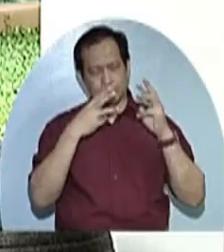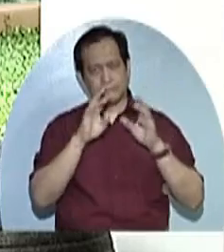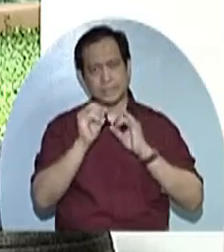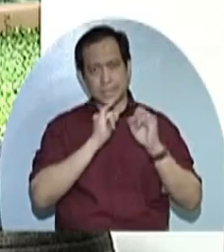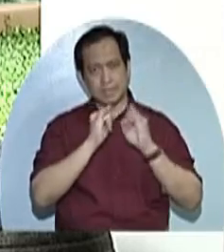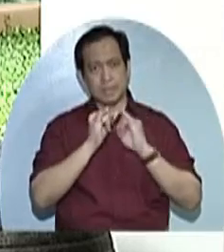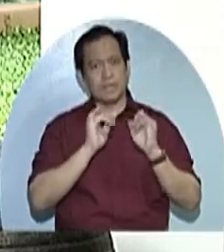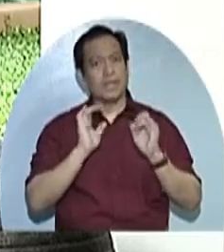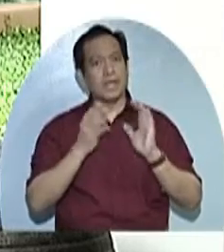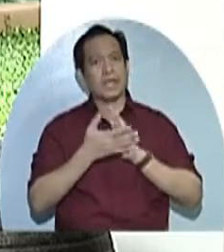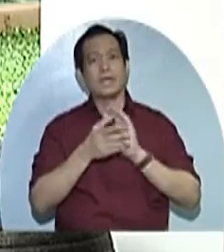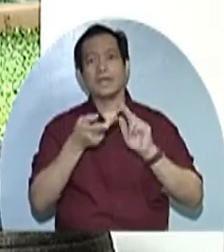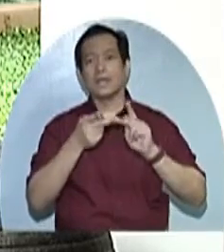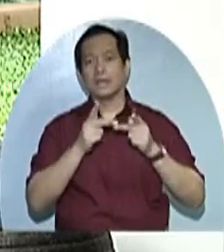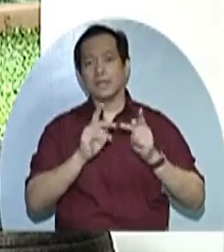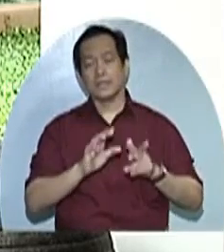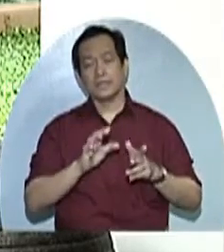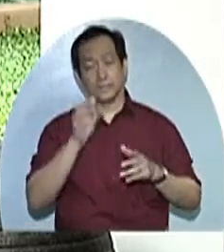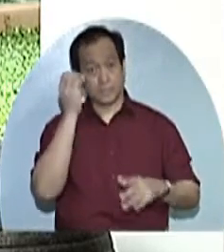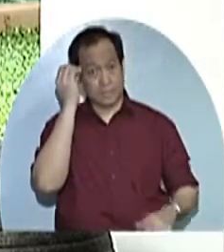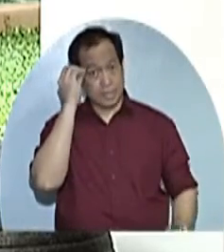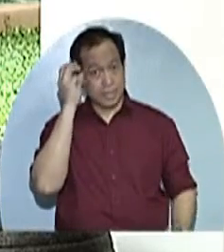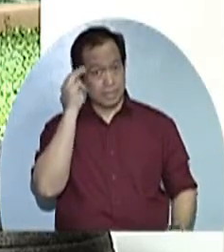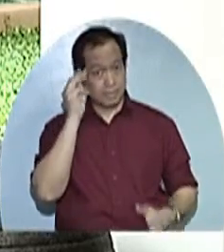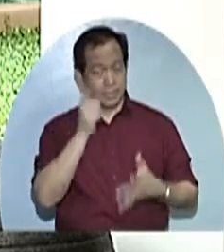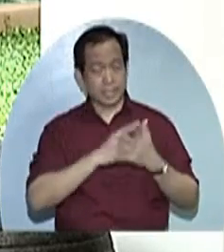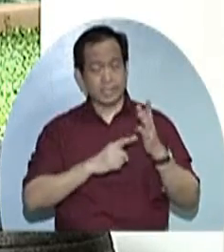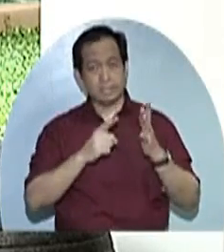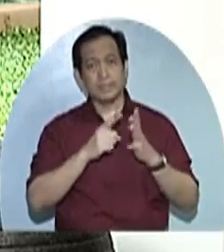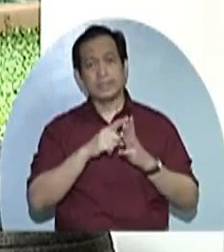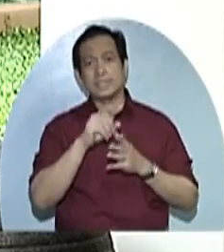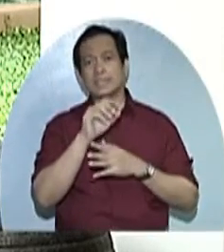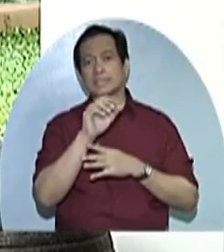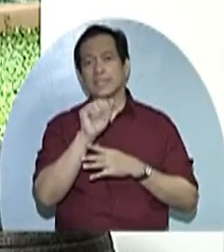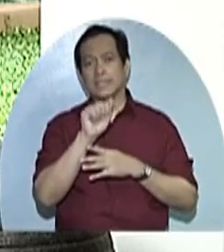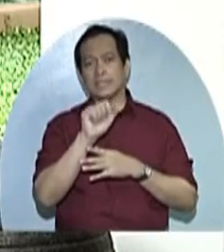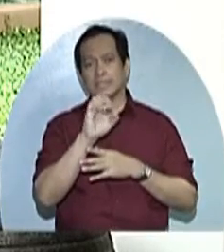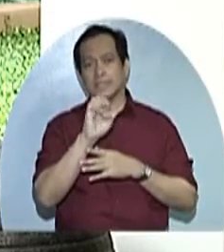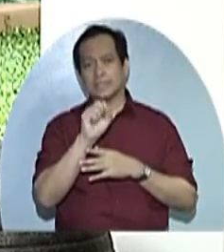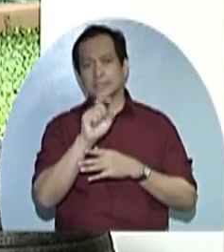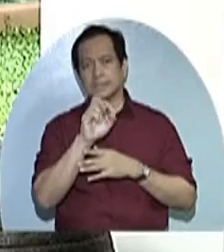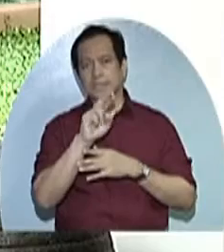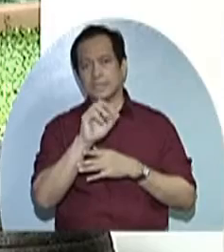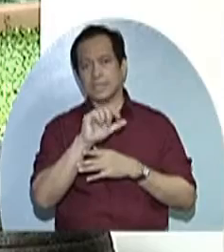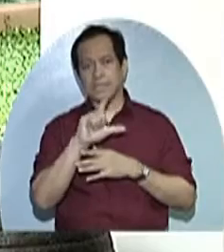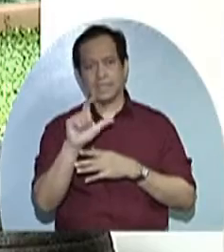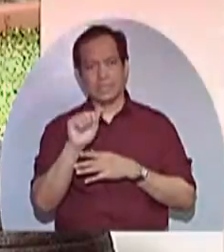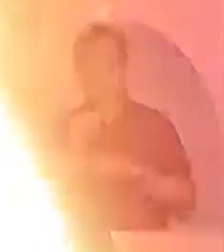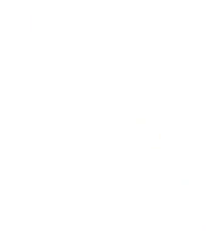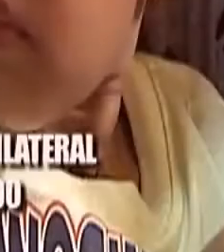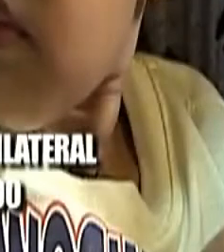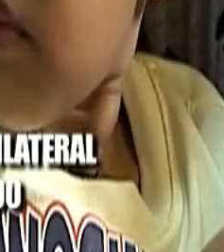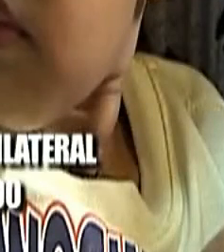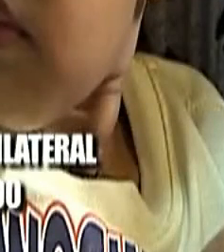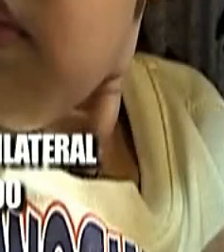ang pakikipanayam ng aking kapartner, Ginoong Orly Mercado kay Aling Estrella Arocha.